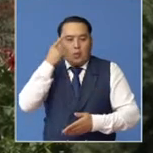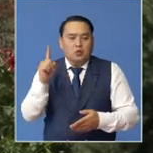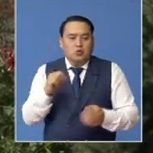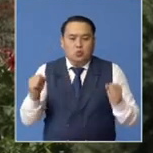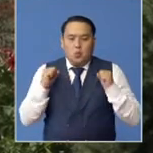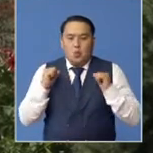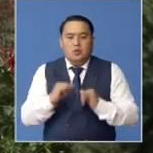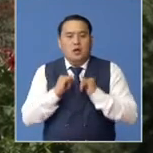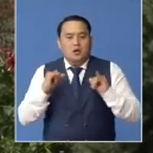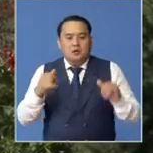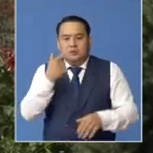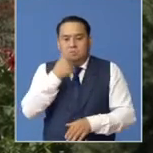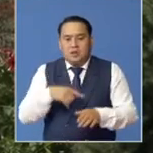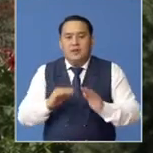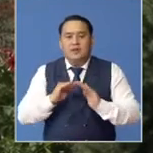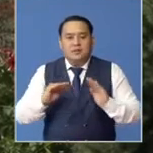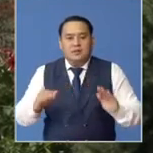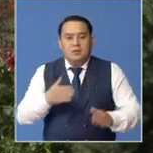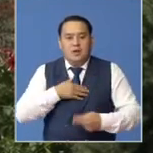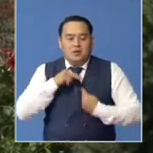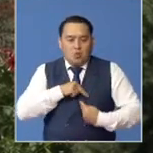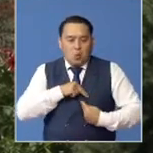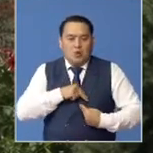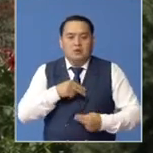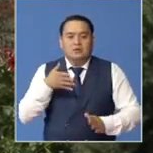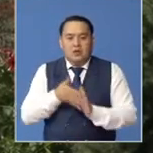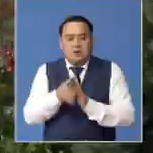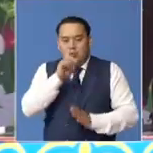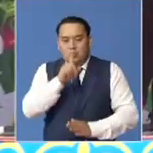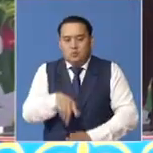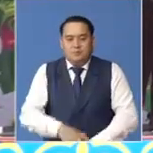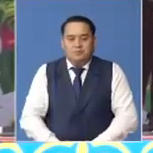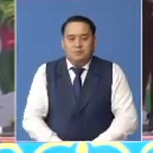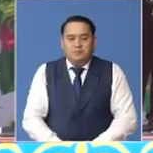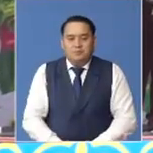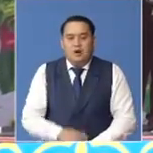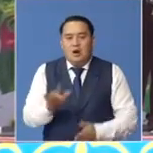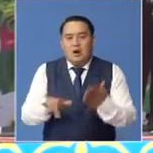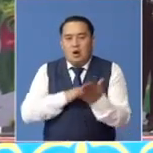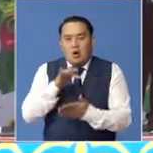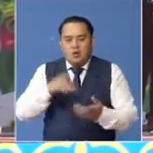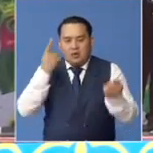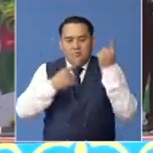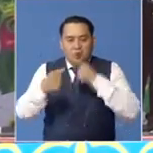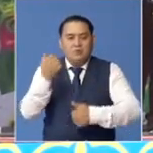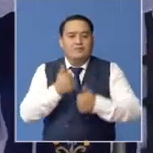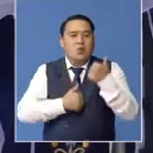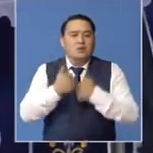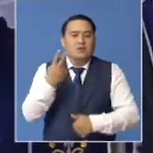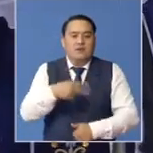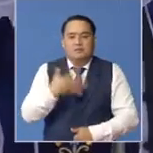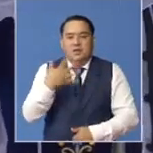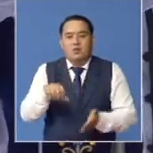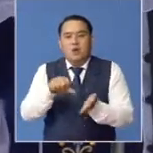спорт нужно развивать с самого детства. Надеюсь, мои труды не пропадут даром. Ко дню города приурочен и творческий конкурс. 25